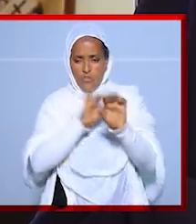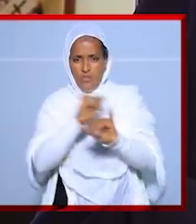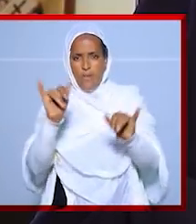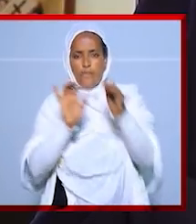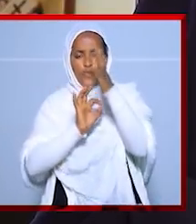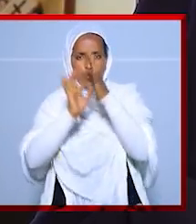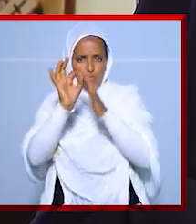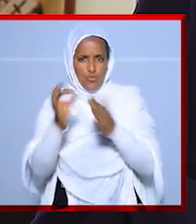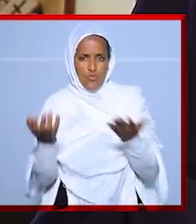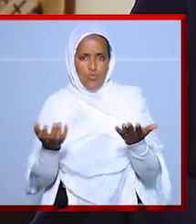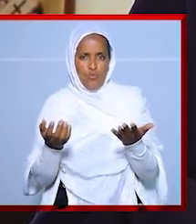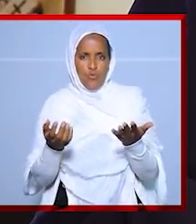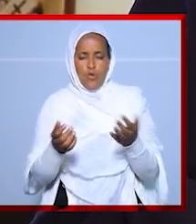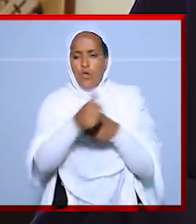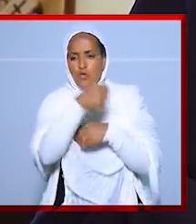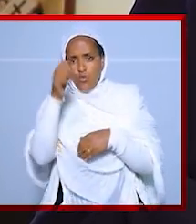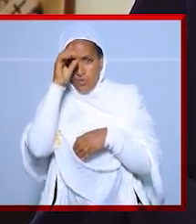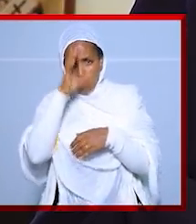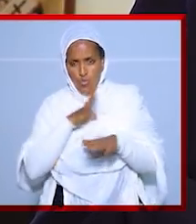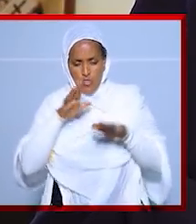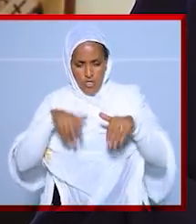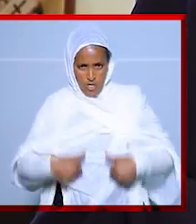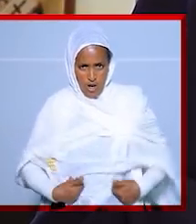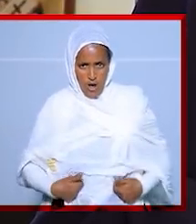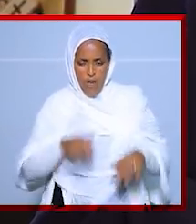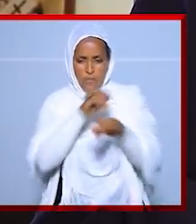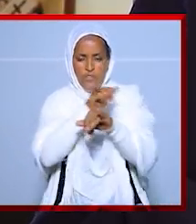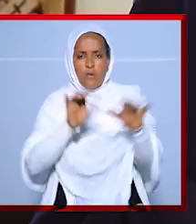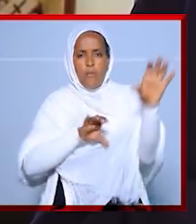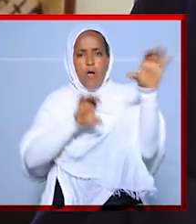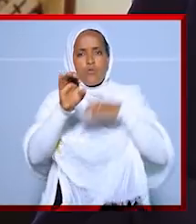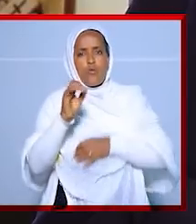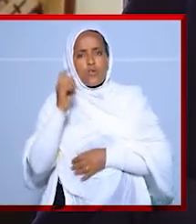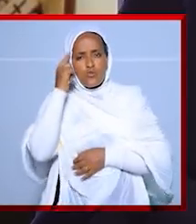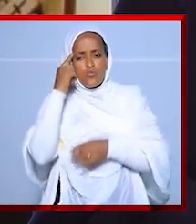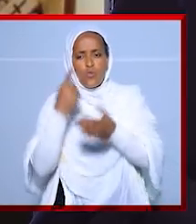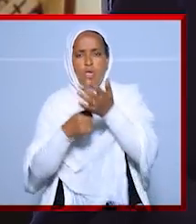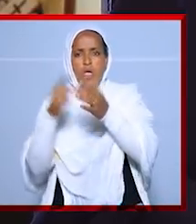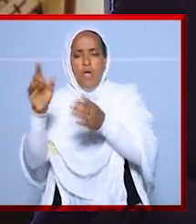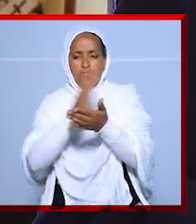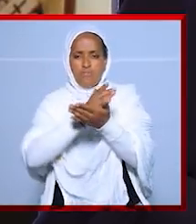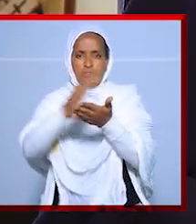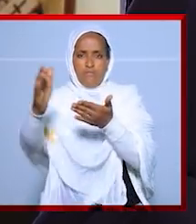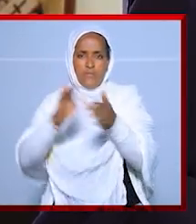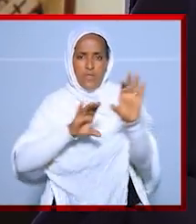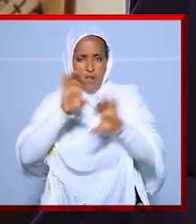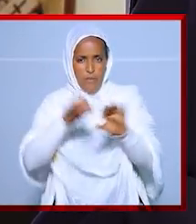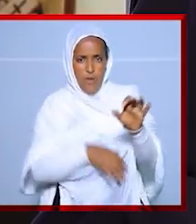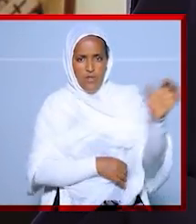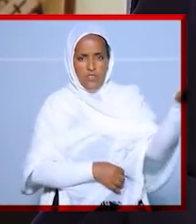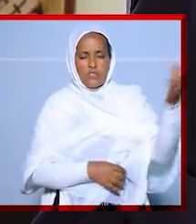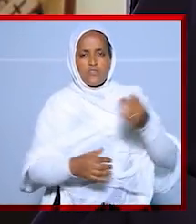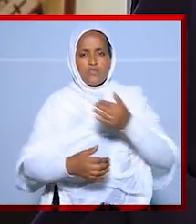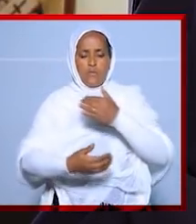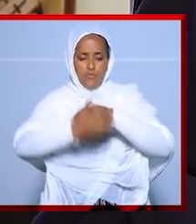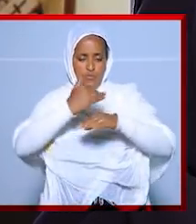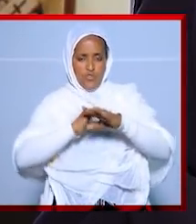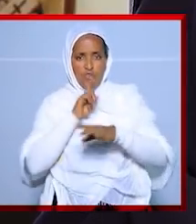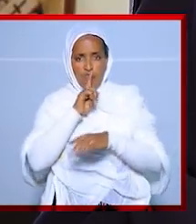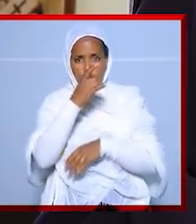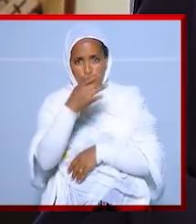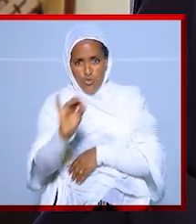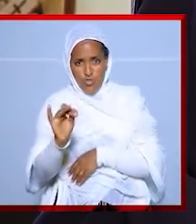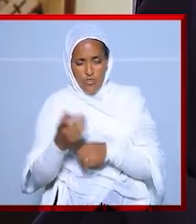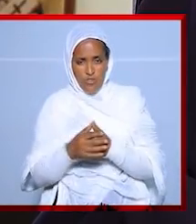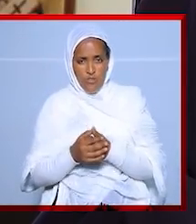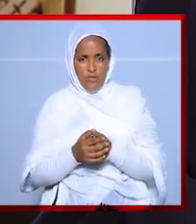እንደ ችግሩ ቆጥሮ የሌሎችን ሰዎች ድካም እንደ ድካሙ አድርጎ አስቦ ያንን ለመቅረፍ የሚሸከም